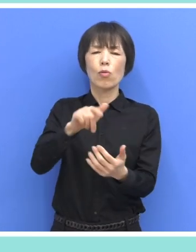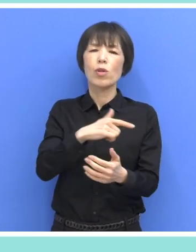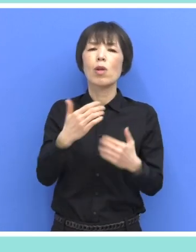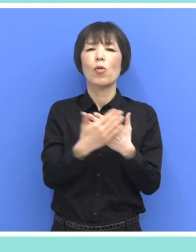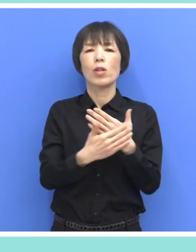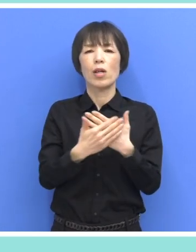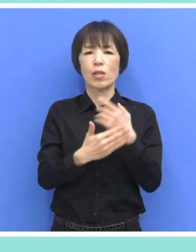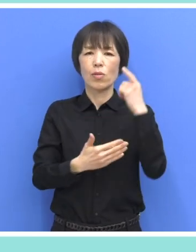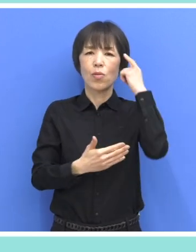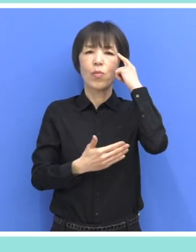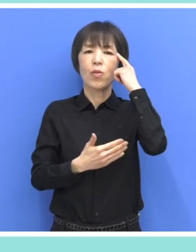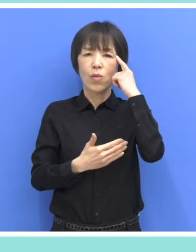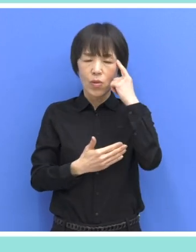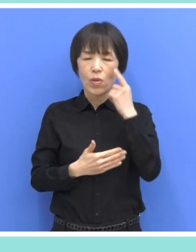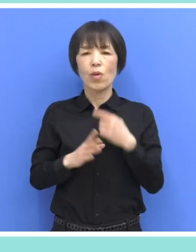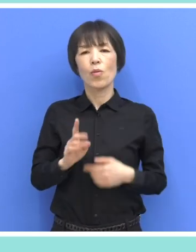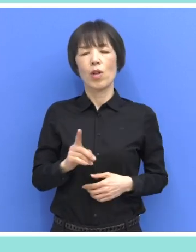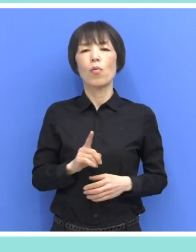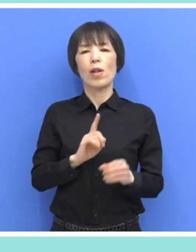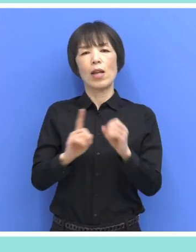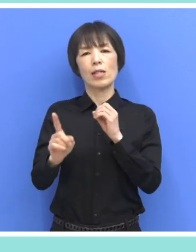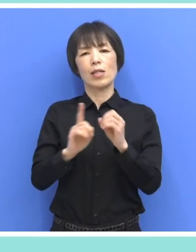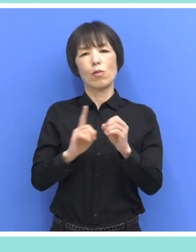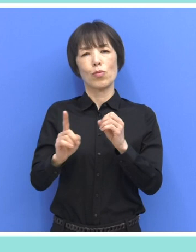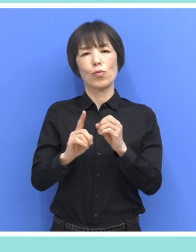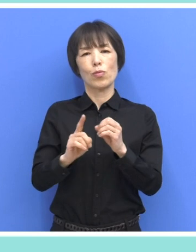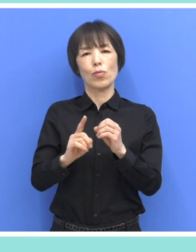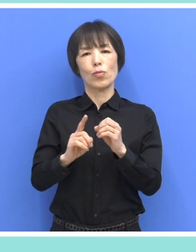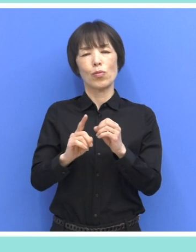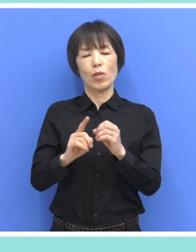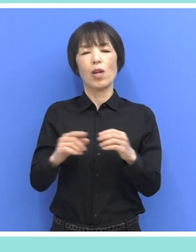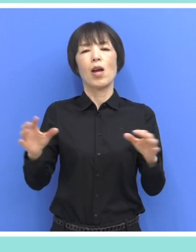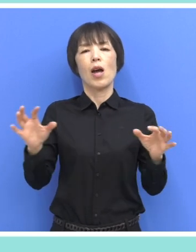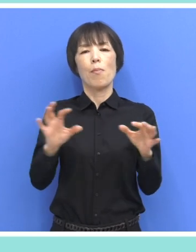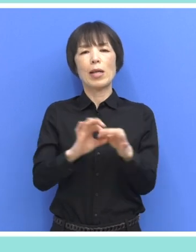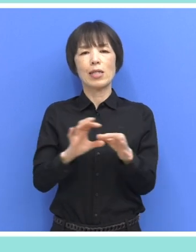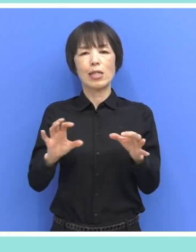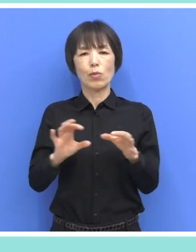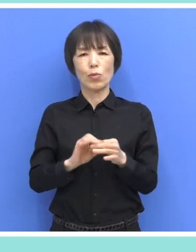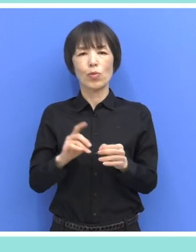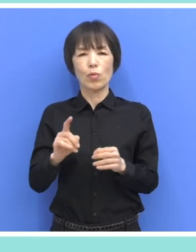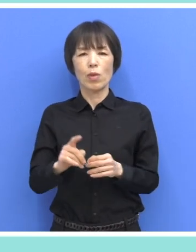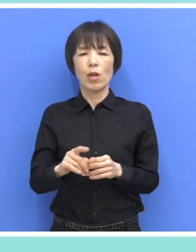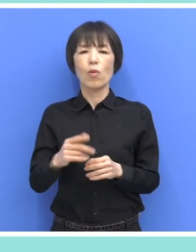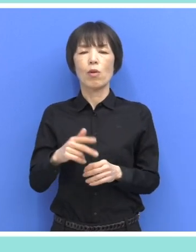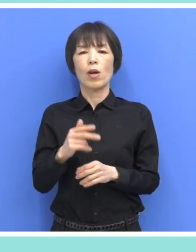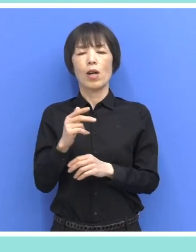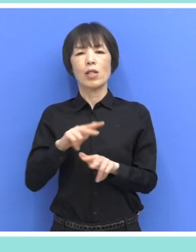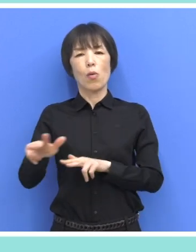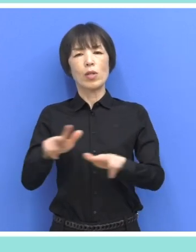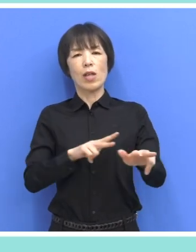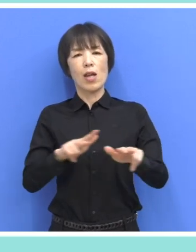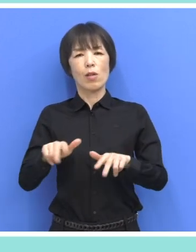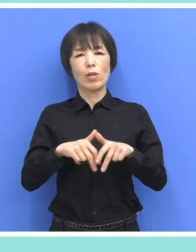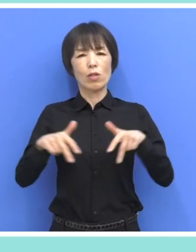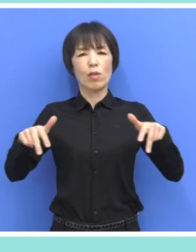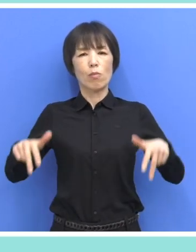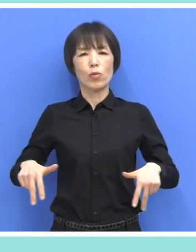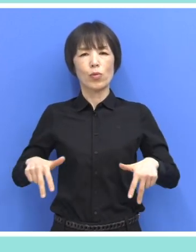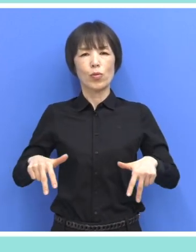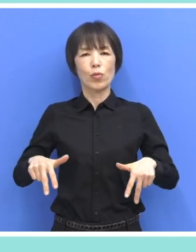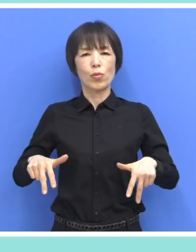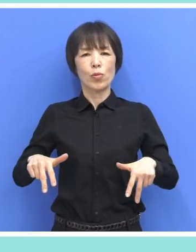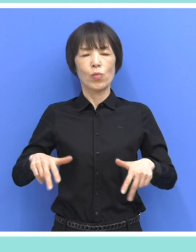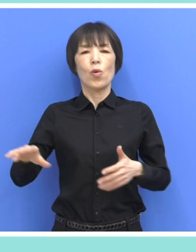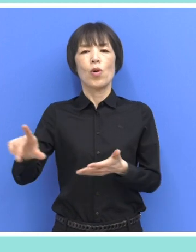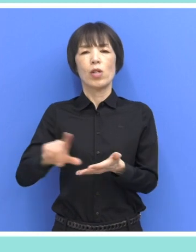ですね。こういったことをデジタルでマッチングをしていく、そこには行政の仕組みを使うということで信頼性があるというところ